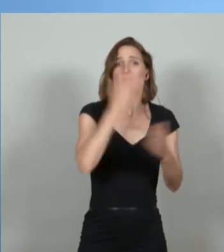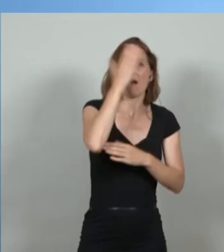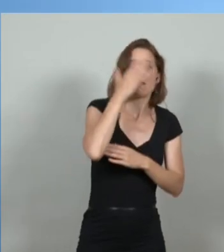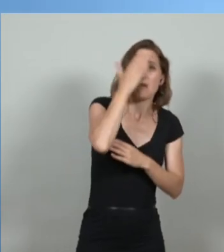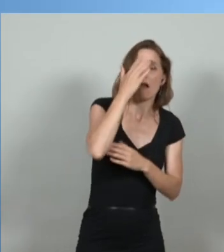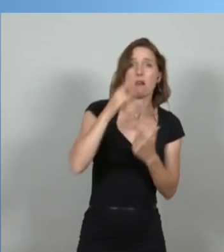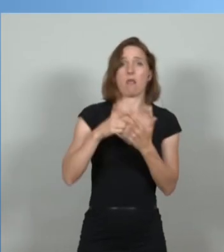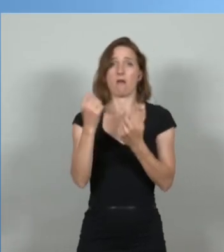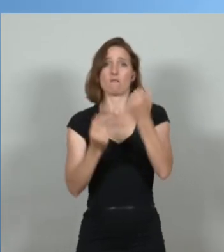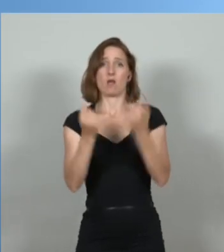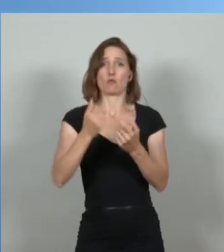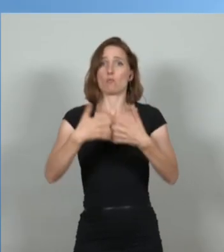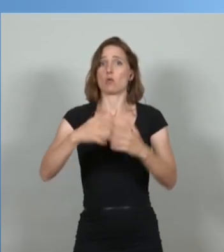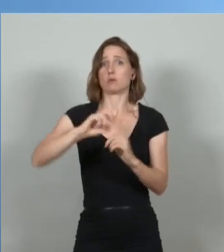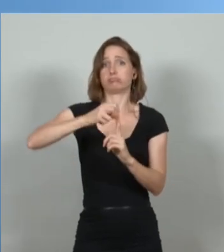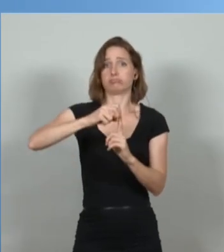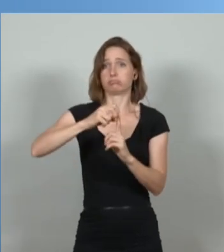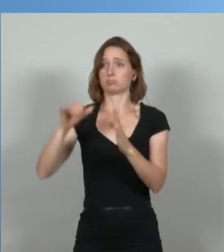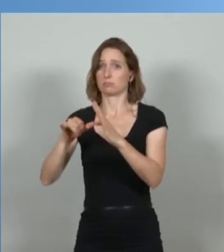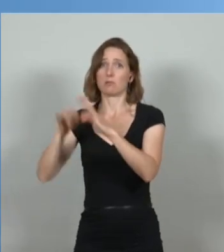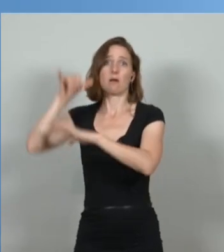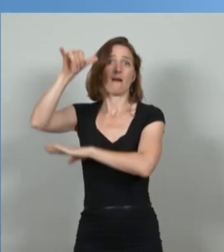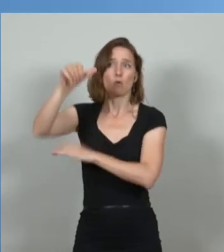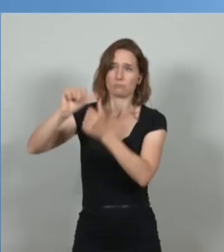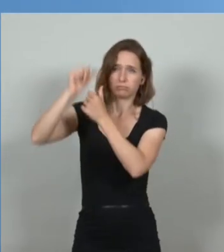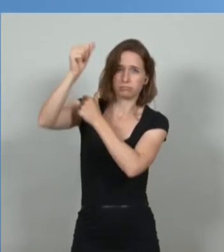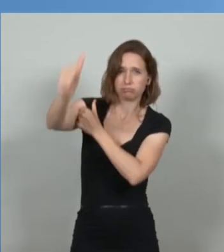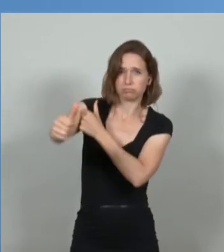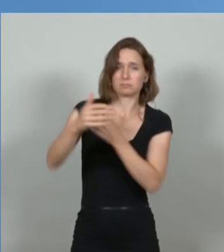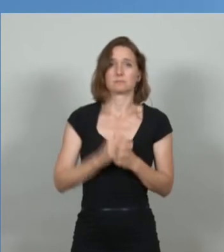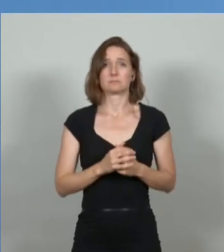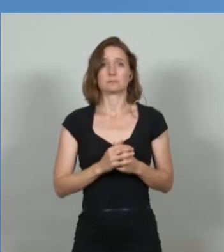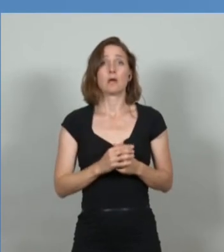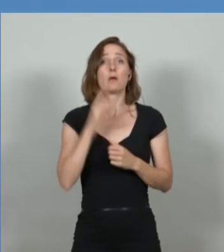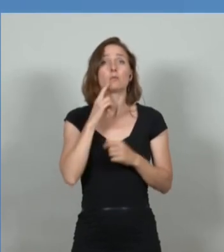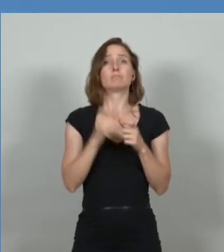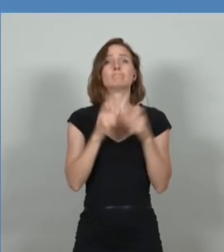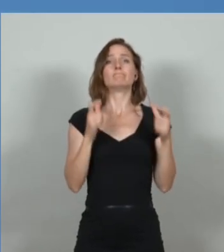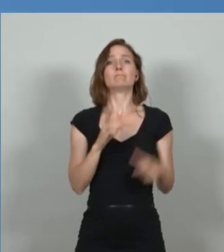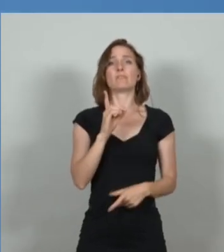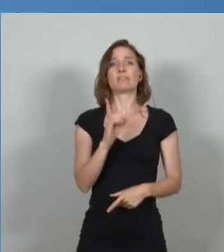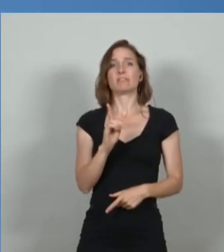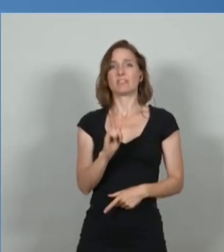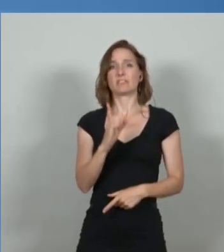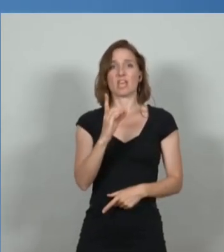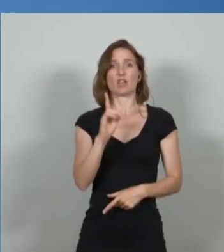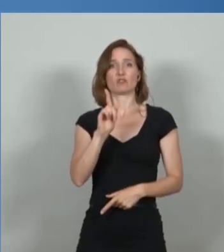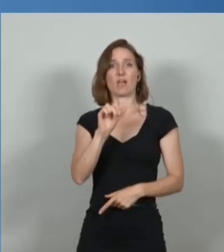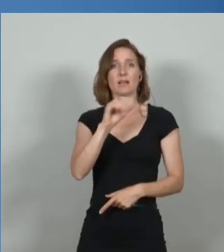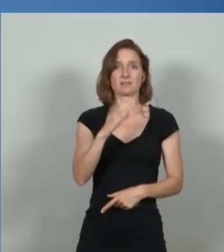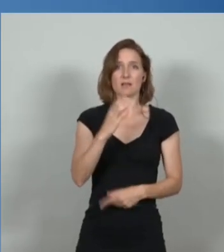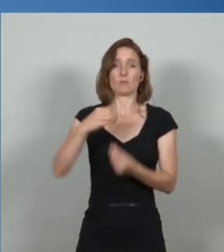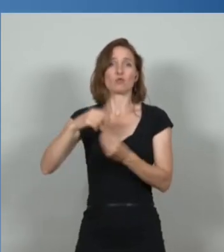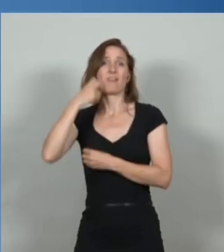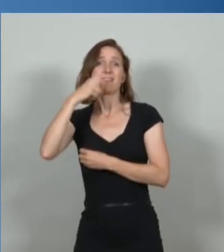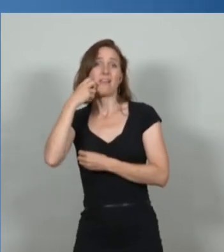au voyage en avion long courrier d'après la DGAC et la SNCF un passager en avion et met 56 fois plus de